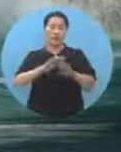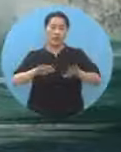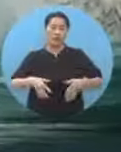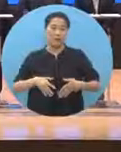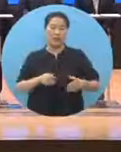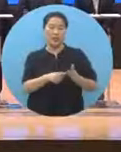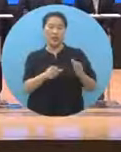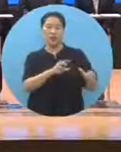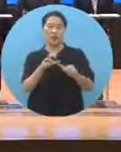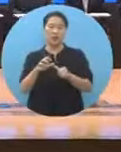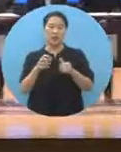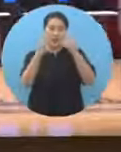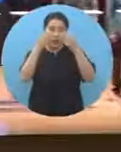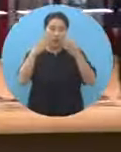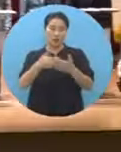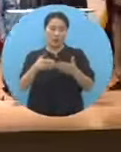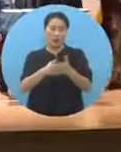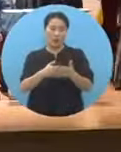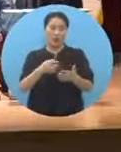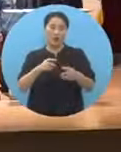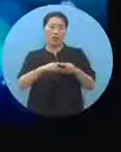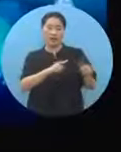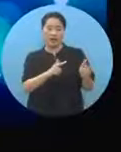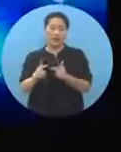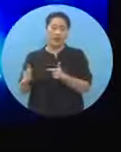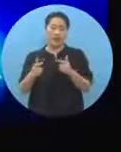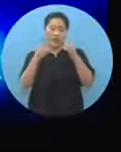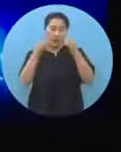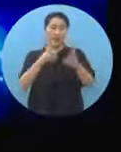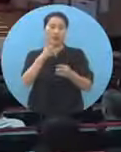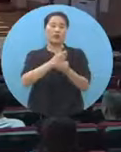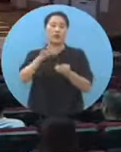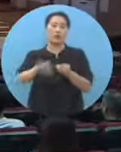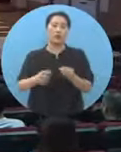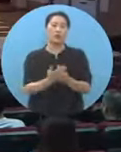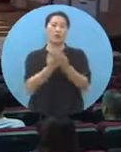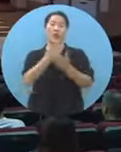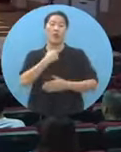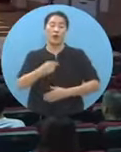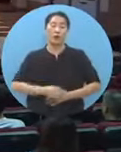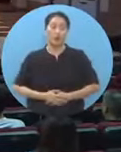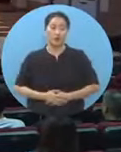인프라를 바탕으로 글로벌 에너지 신산업 수도로 육성해 나가는 것이 주요 내용입니다.